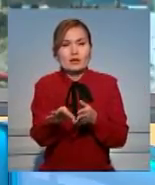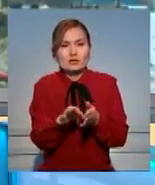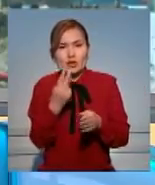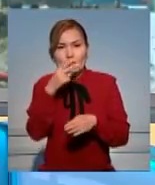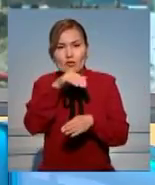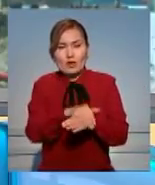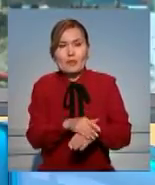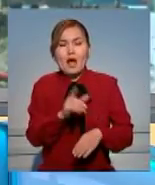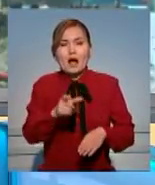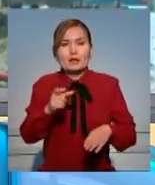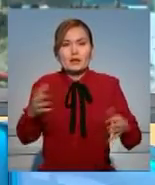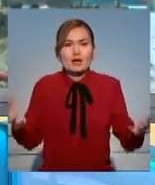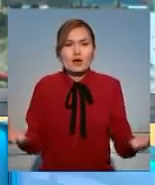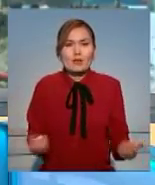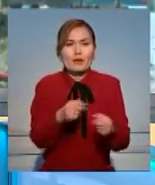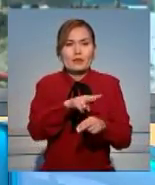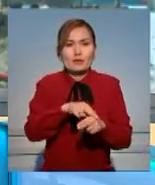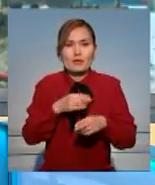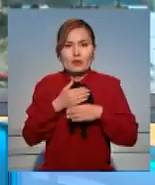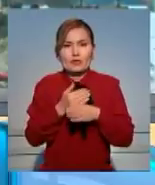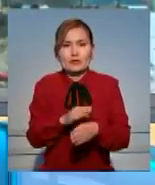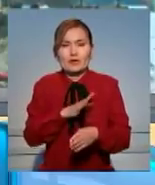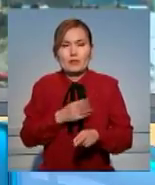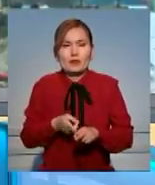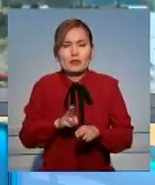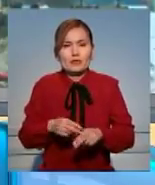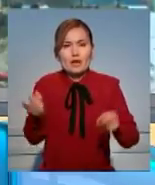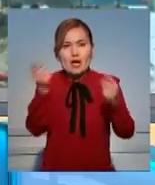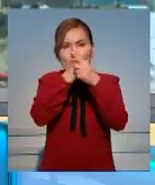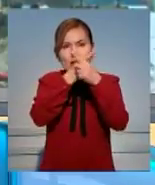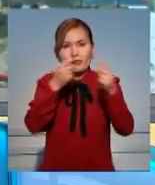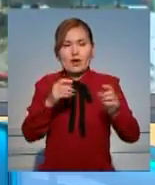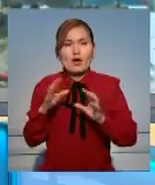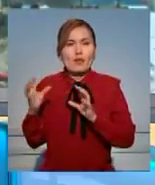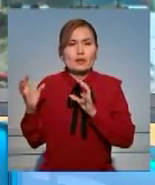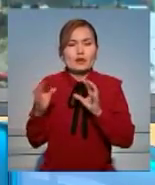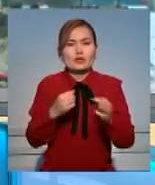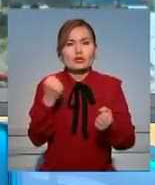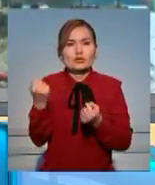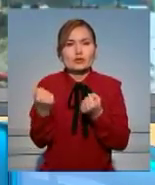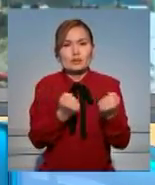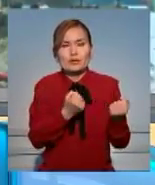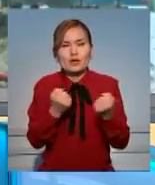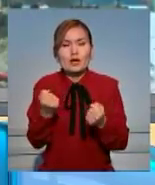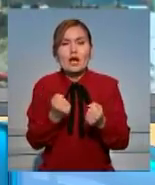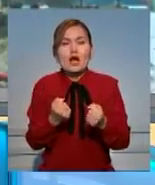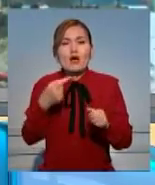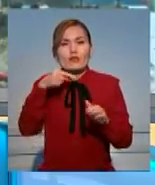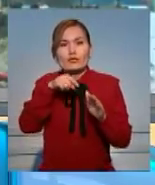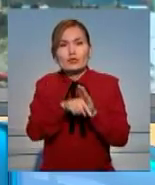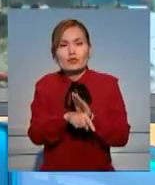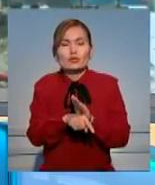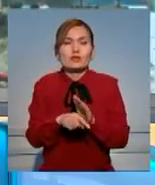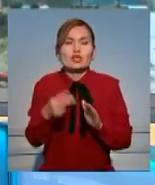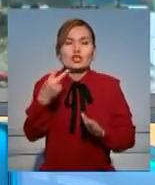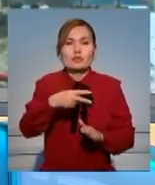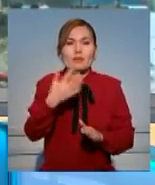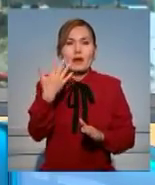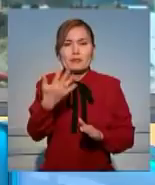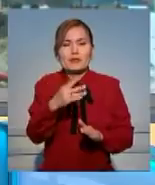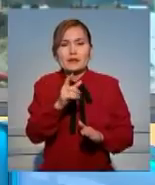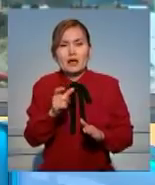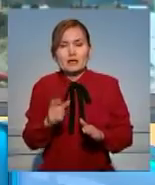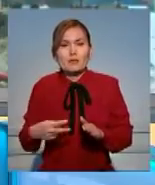құтқаруға кіріскен. Ақмола облыстық ішкі істер департаментінің мәліметіне сүйенсек, автобуста жүргізушіден бөлек 25 жолаушы болған.